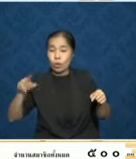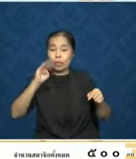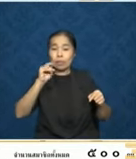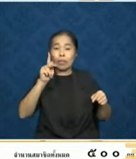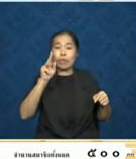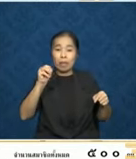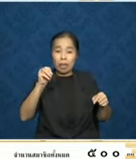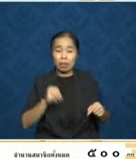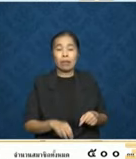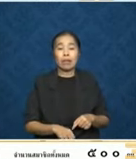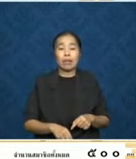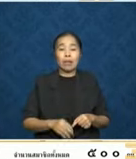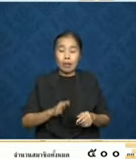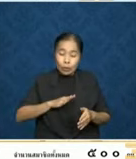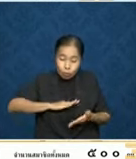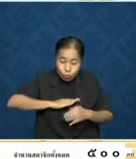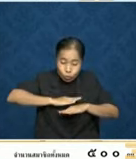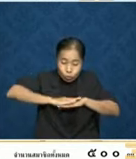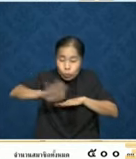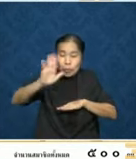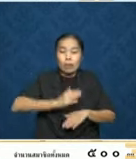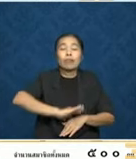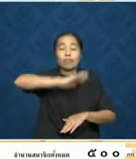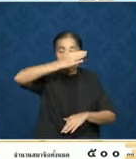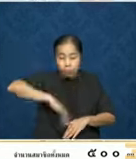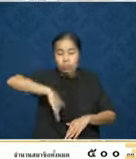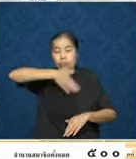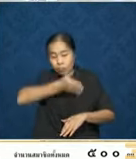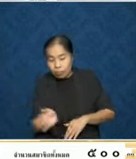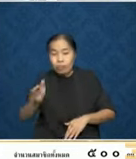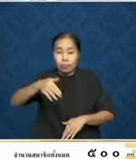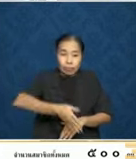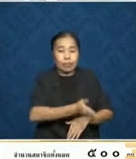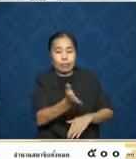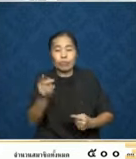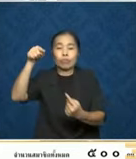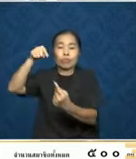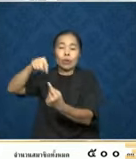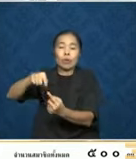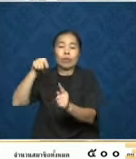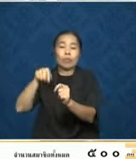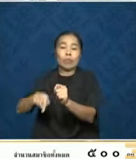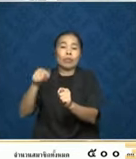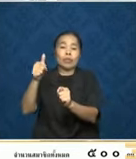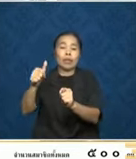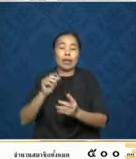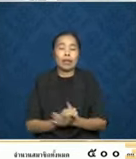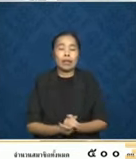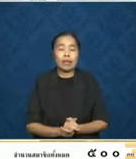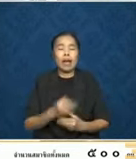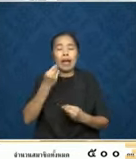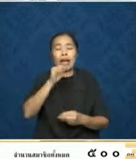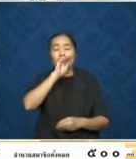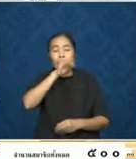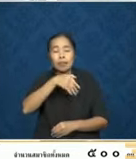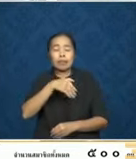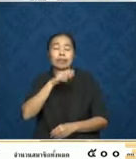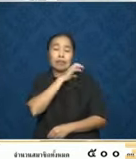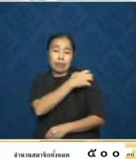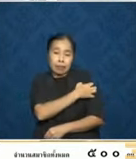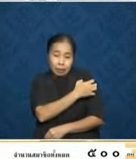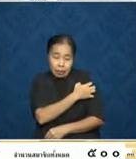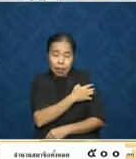เรียบเหมือนทั่วไปนะครับต้องขึ้นเขาลงห้วยนะครับและเกิดความอันตรายเพราะฉะนั้นก็คือหลายท่านบอกว่าให้เทศบาลให้อบต.ทำอย่างนี้